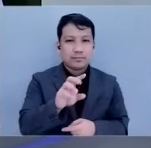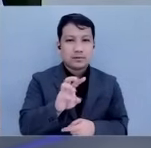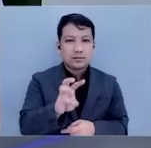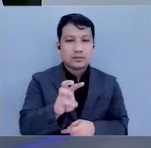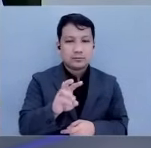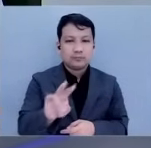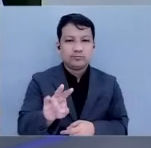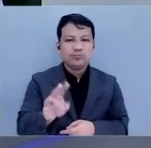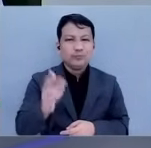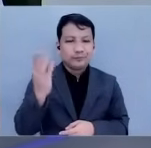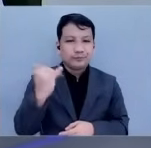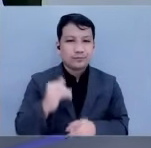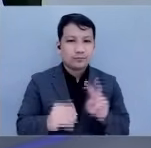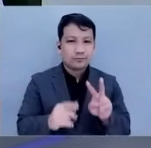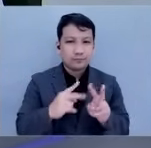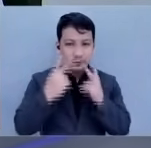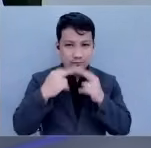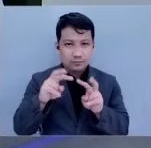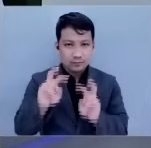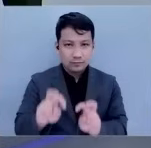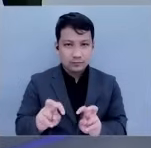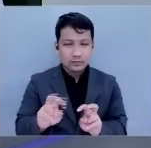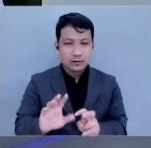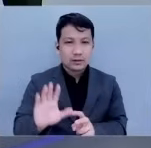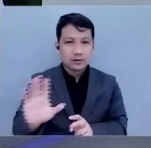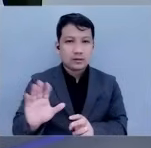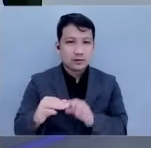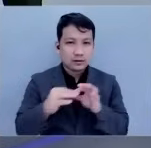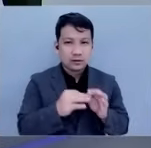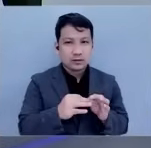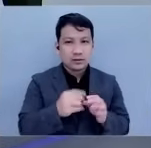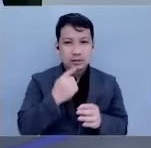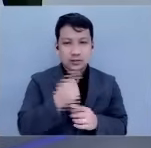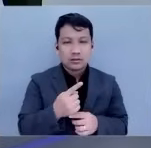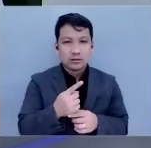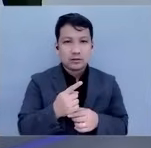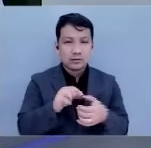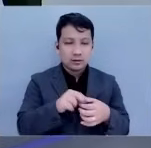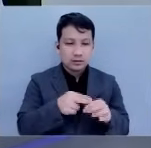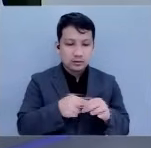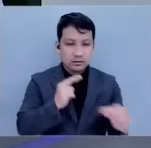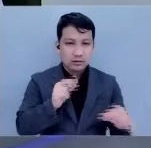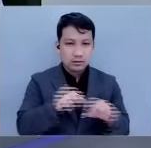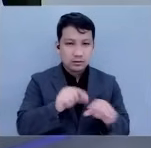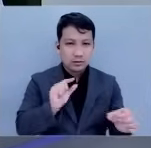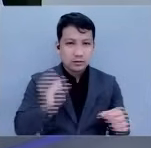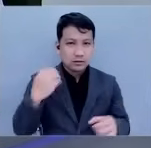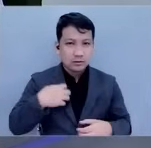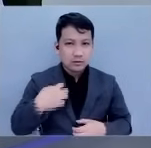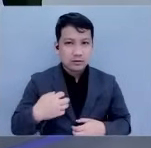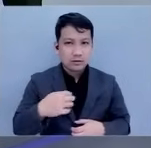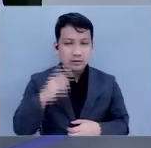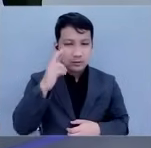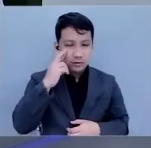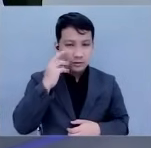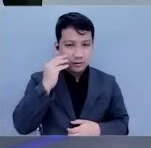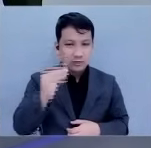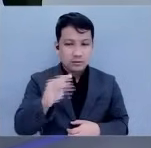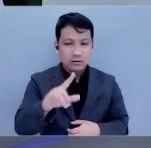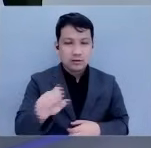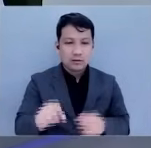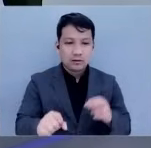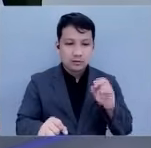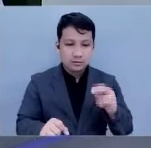nakakaraan, dalawa pong testigo laban kay De Lima sa kasong ito ay umatras din ang mga dating pulis na si Rodolfo Magleo at si